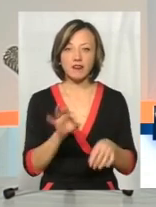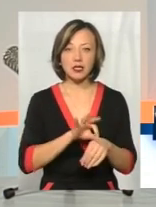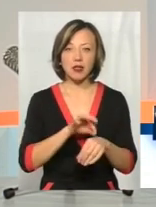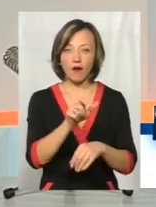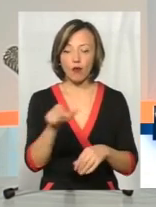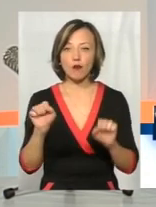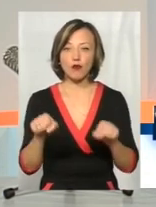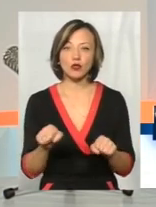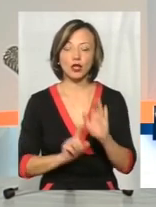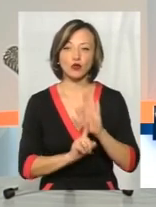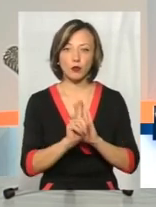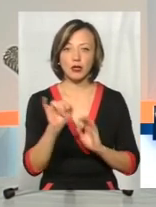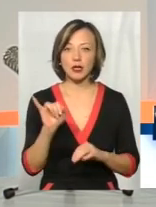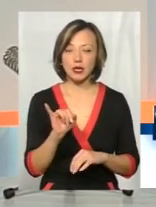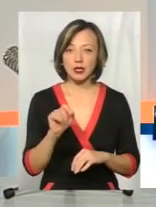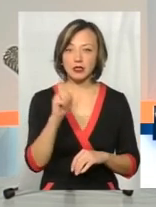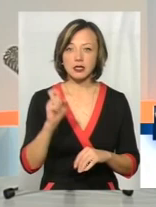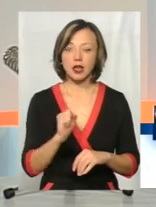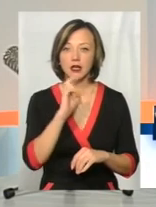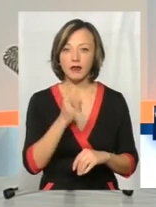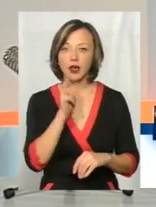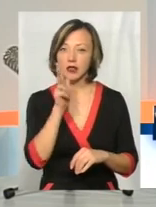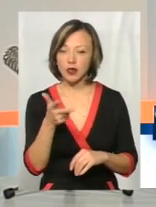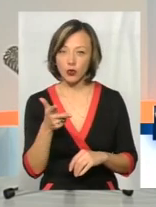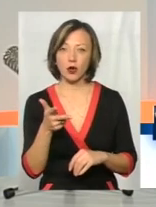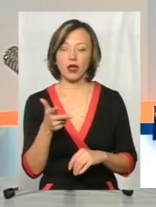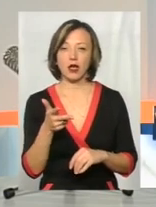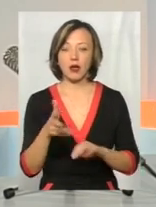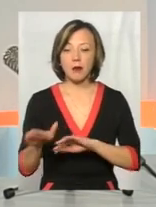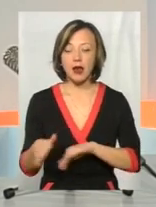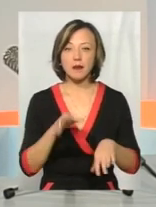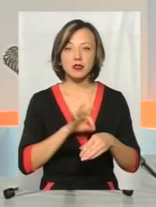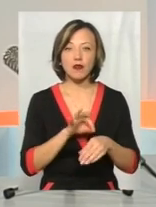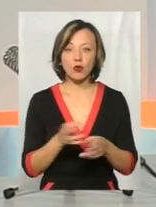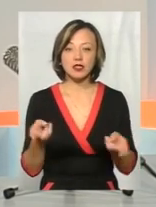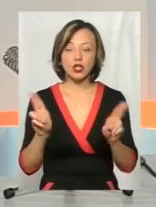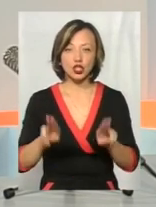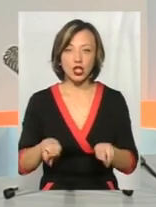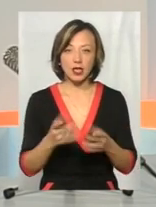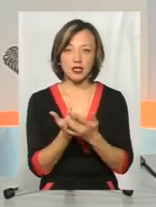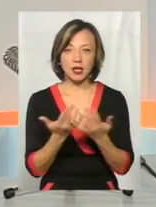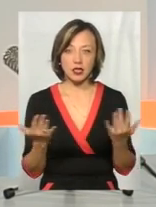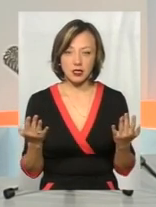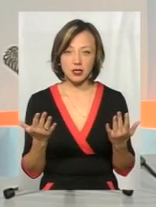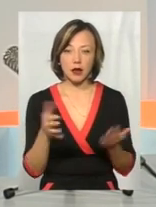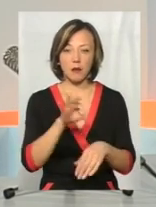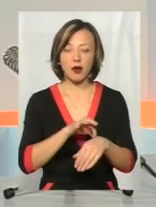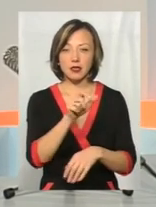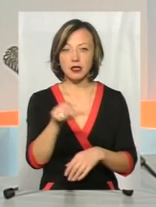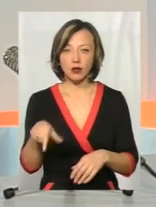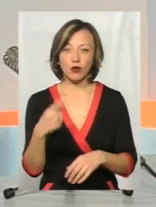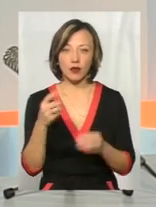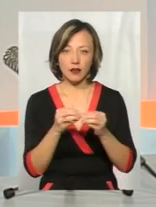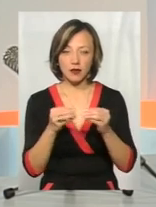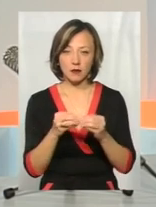захворюваннях вона може наступити і за 2-3 роки, ну, тобто перебіг захворювань він залишається різний у різних пацієнтів, навіть з одним і